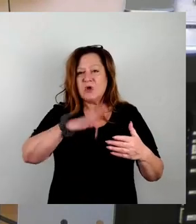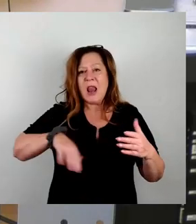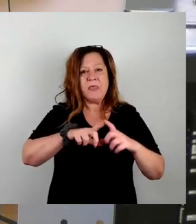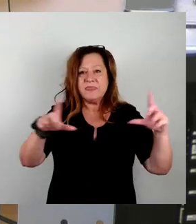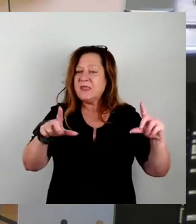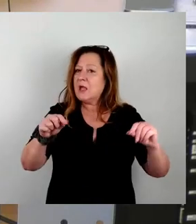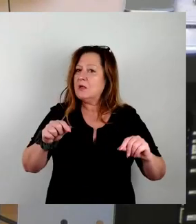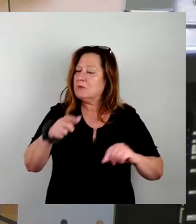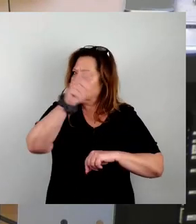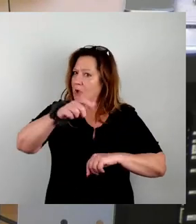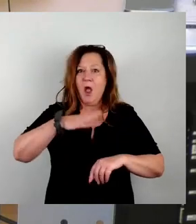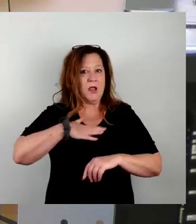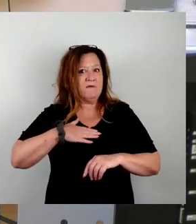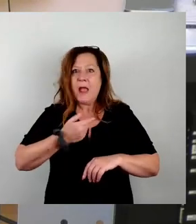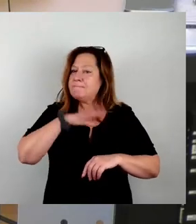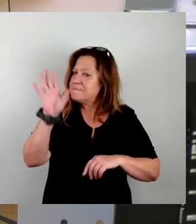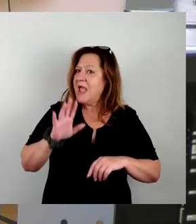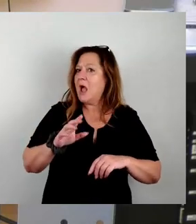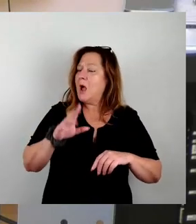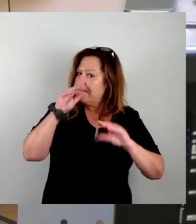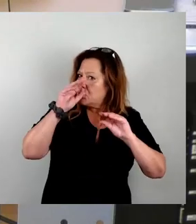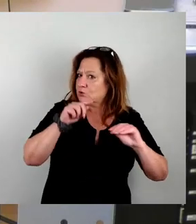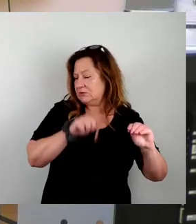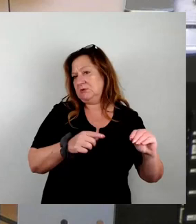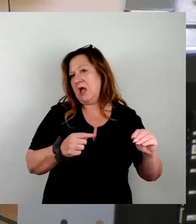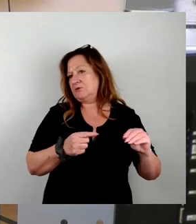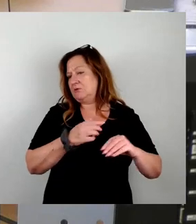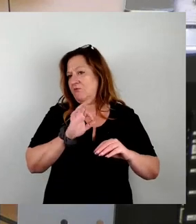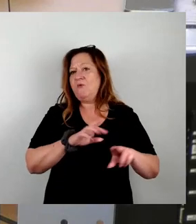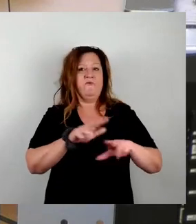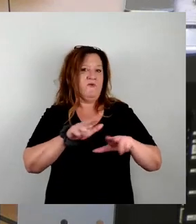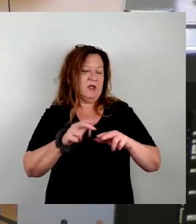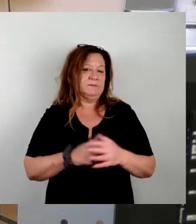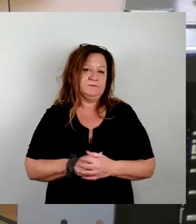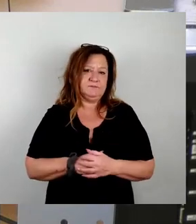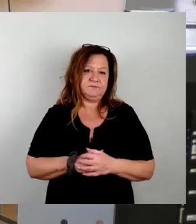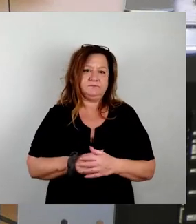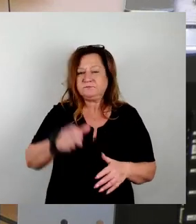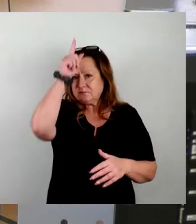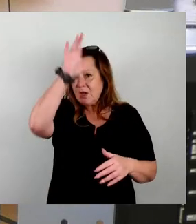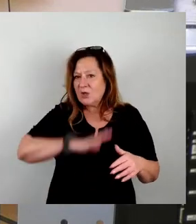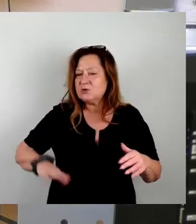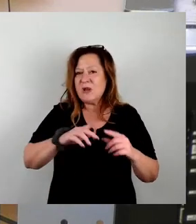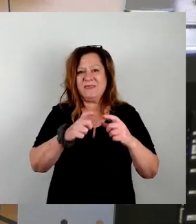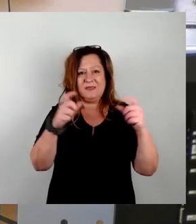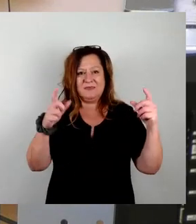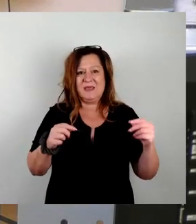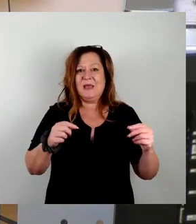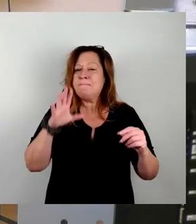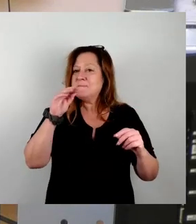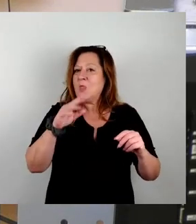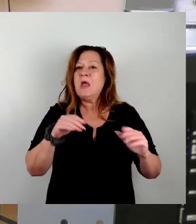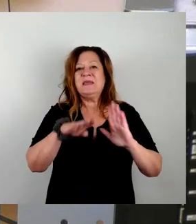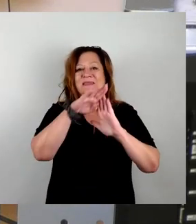mehr Menschen, nutzen mehr Menschen den öffentlichen Verkehr. Das Deutschlandticket hat Auswirkungen auf das Tarifsystem, und